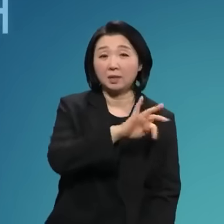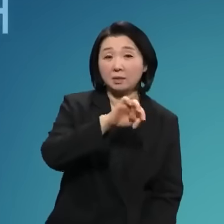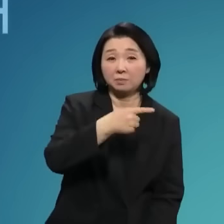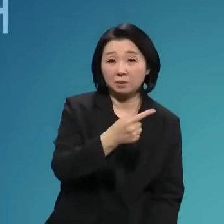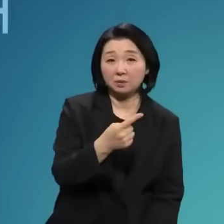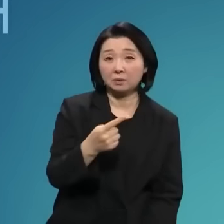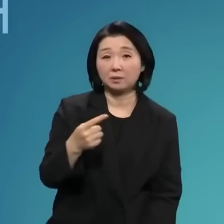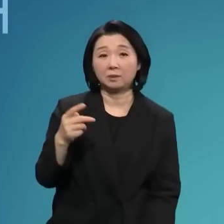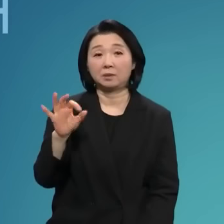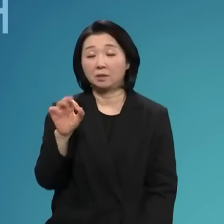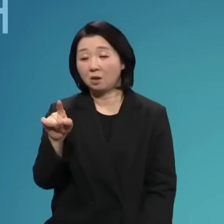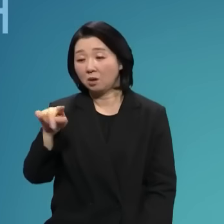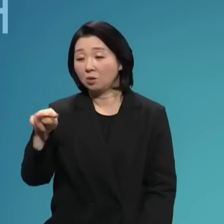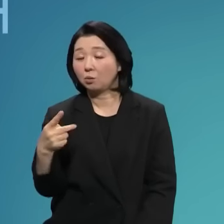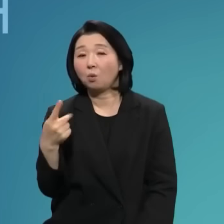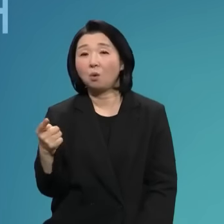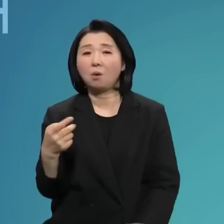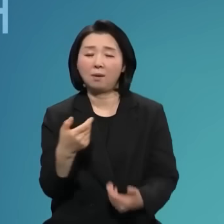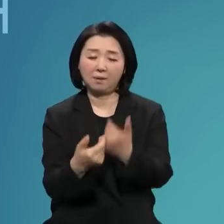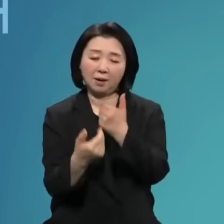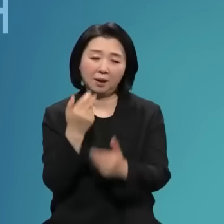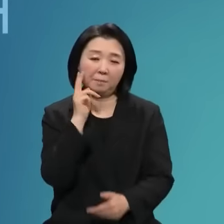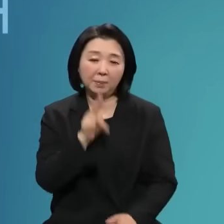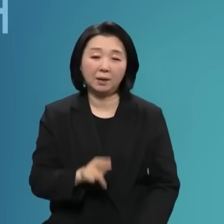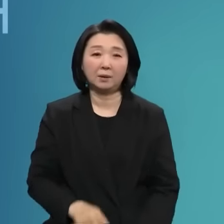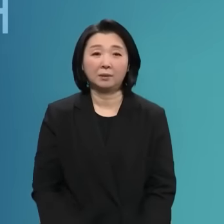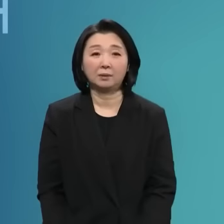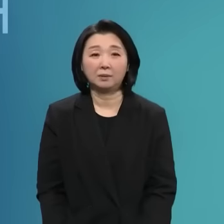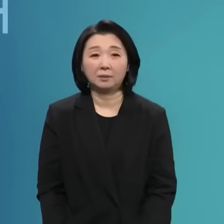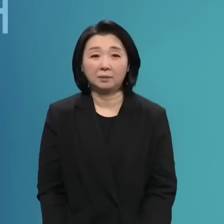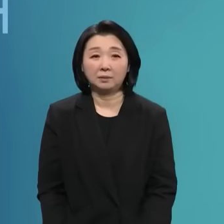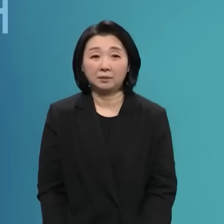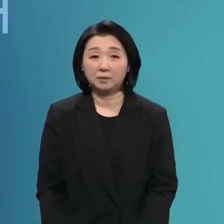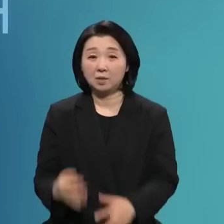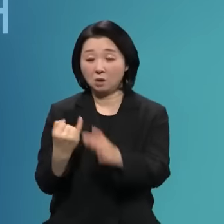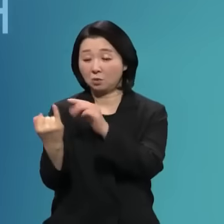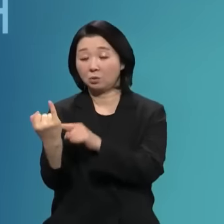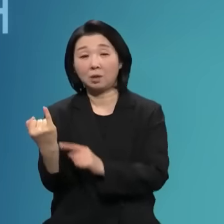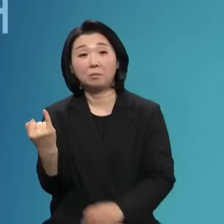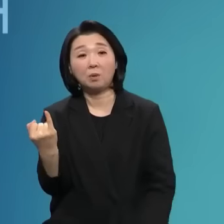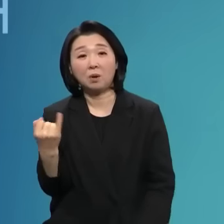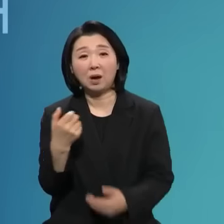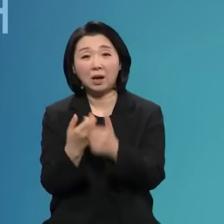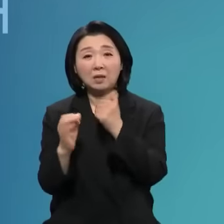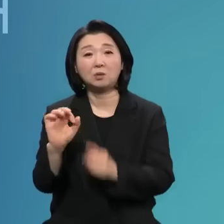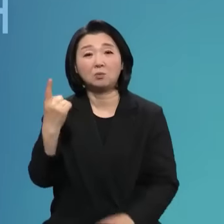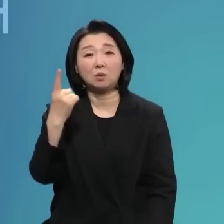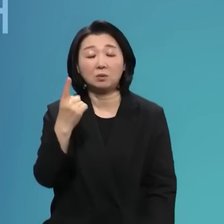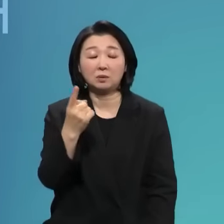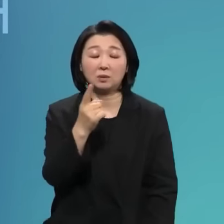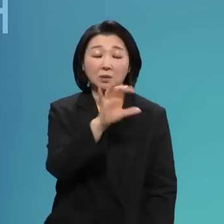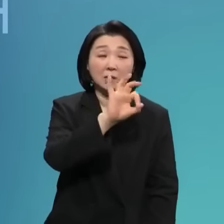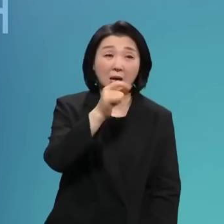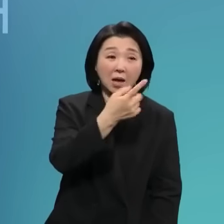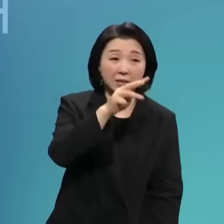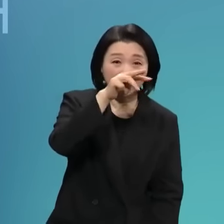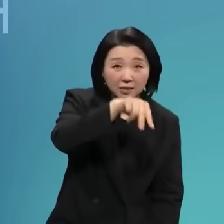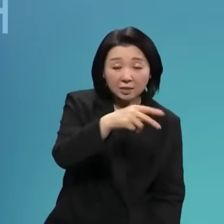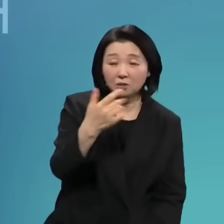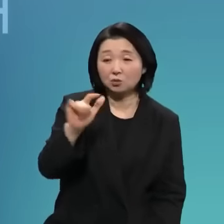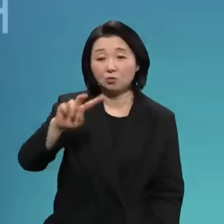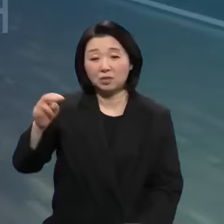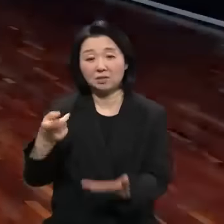하이브와 산하 레이블 어도어의 갈등이 깊어지고 있습니다. 민희진 어도어 대표는 갈등의 원인을 아일릿의 뉴진스 카피다